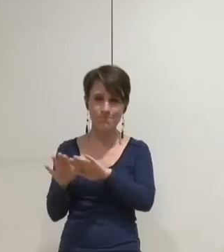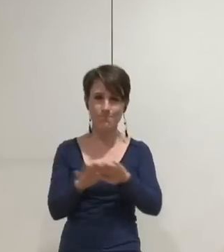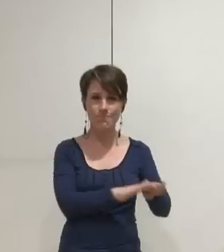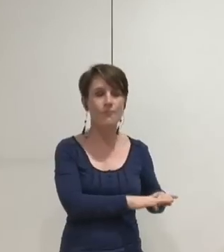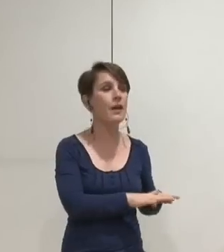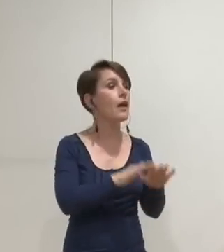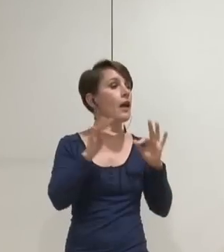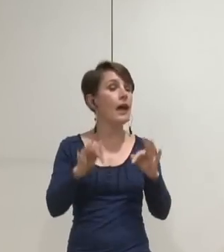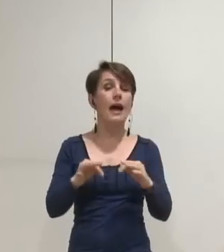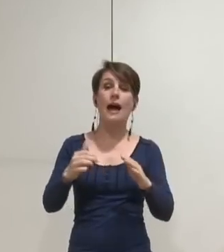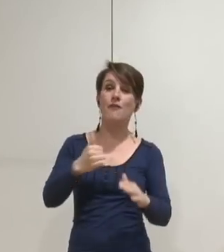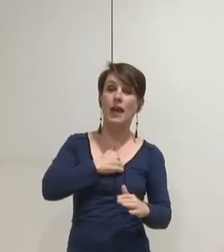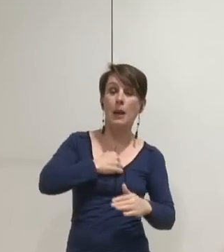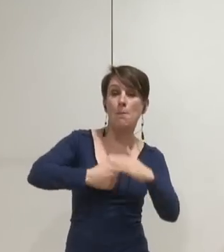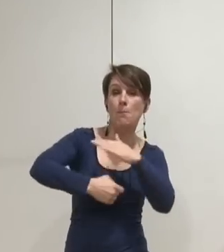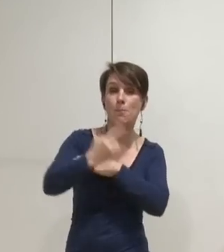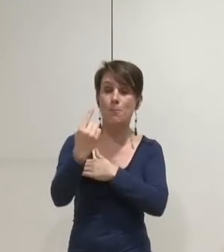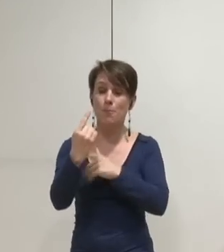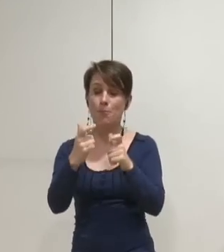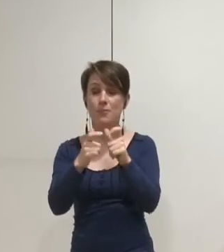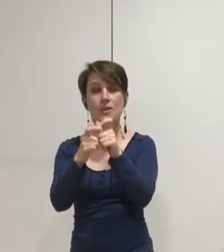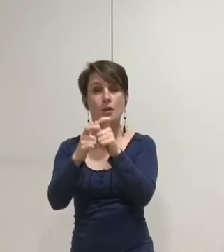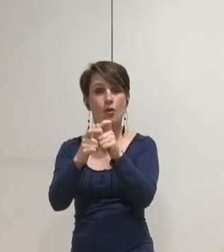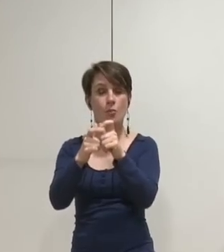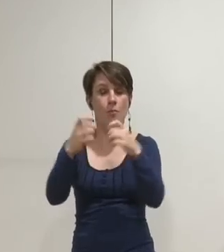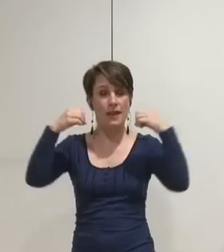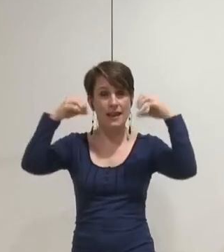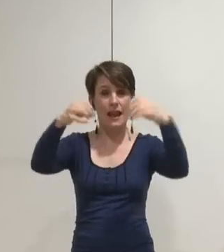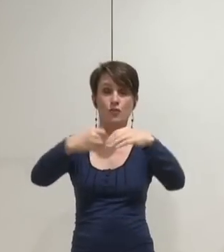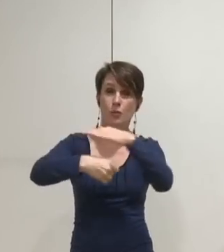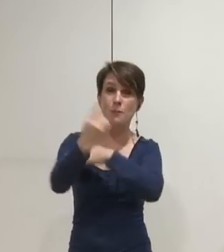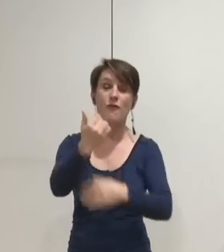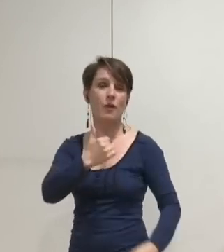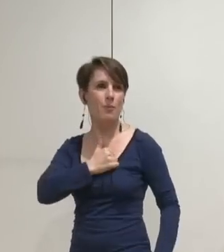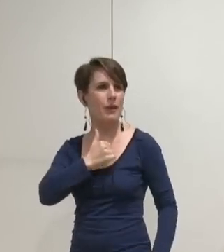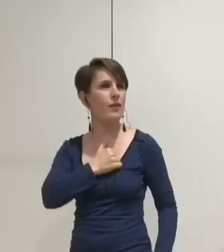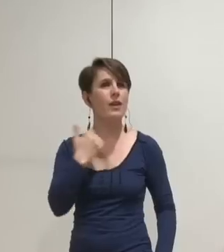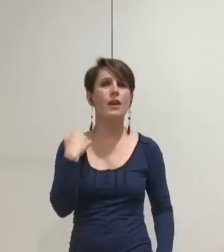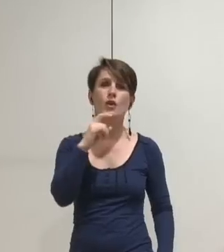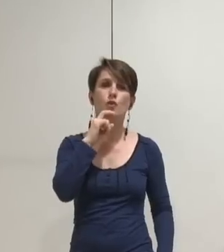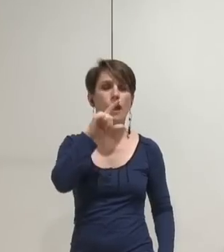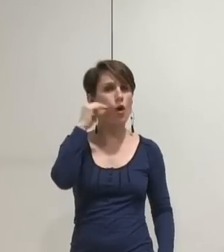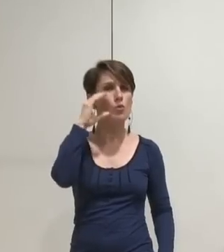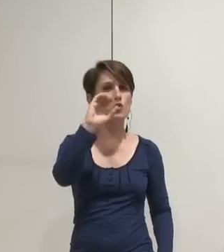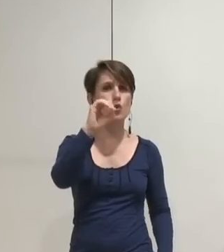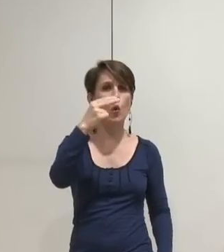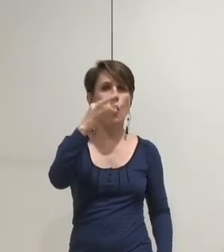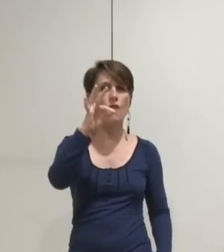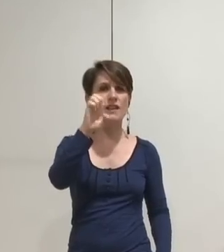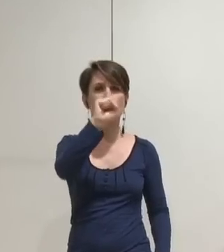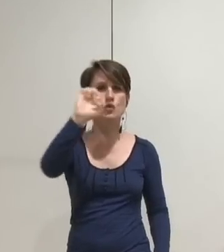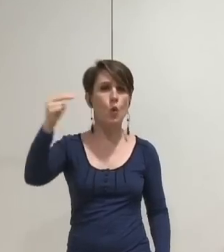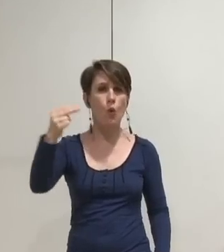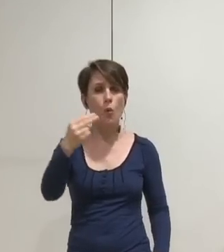cela a été évoqué dans les termes que l'on sait de la part de Monsieur confesson la question de la privatisation elle est très